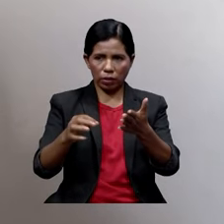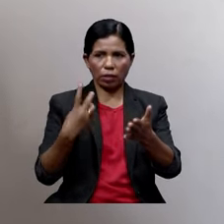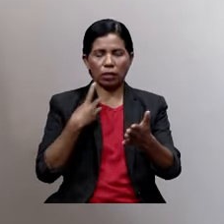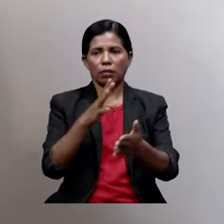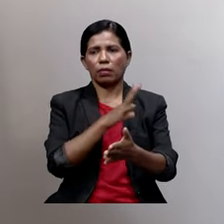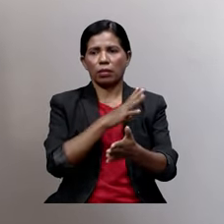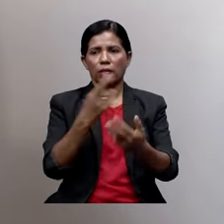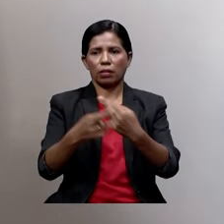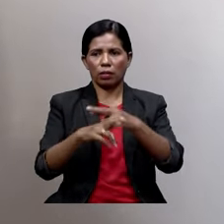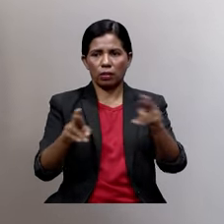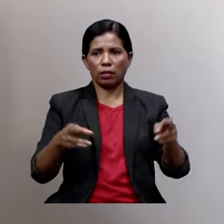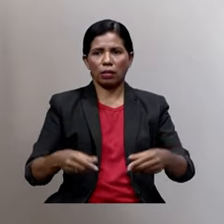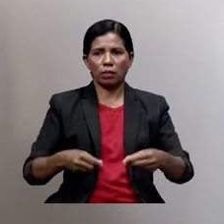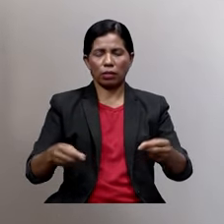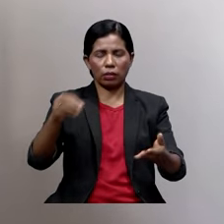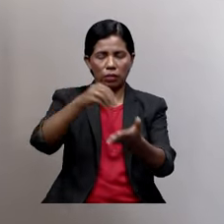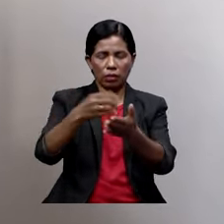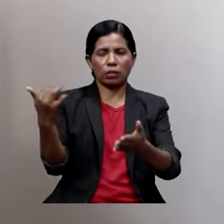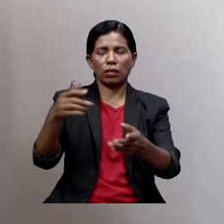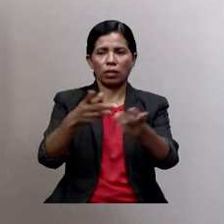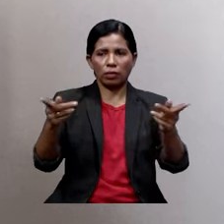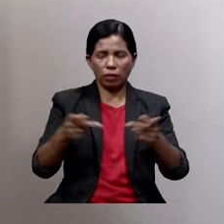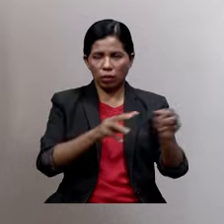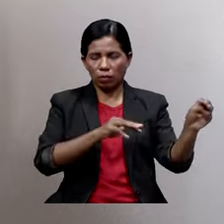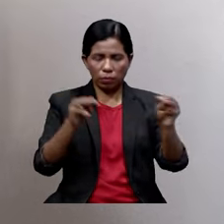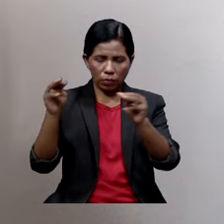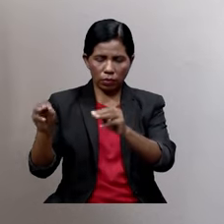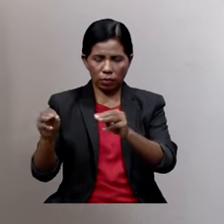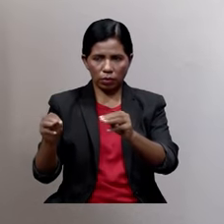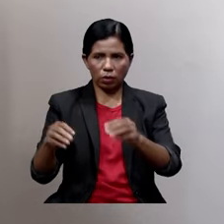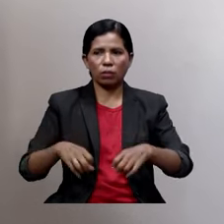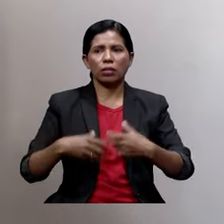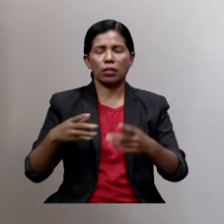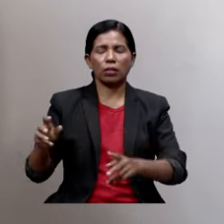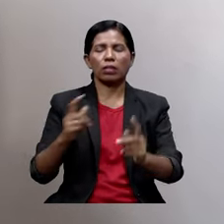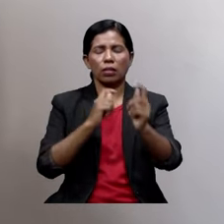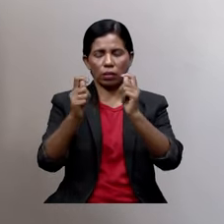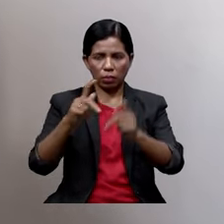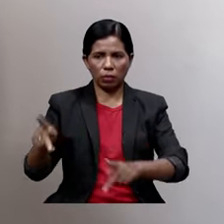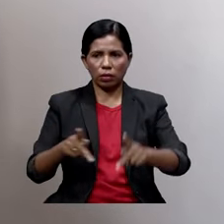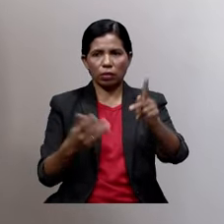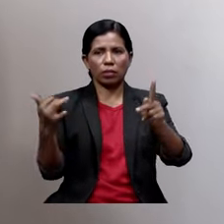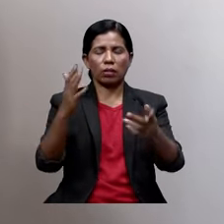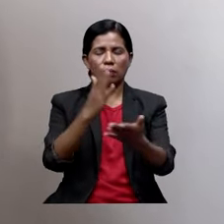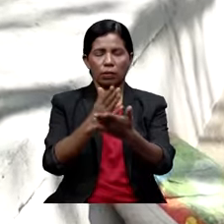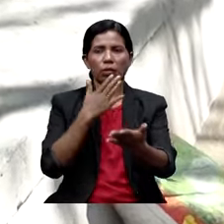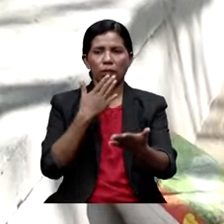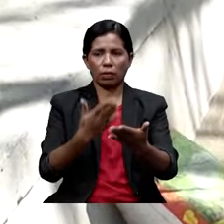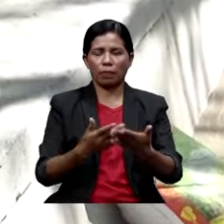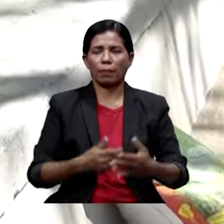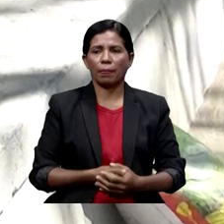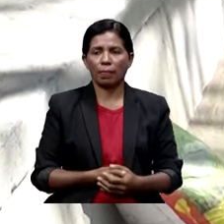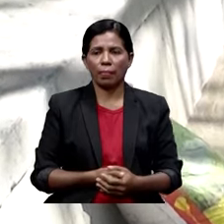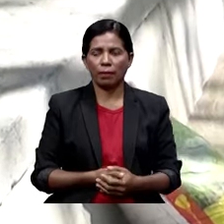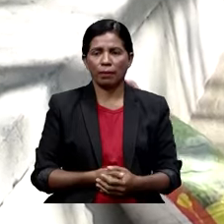hen resultare ne ba kuteng am marka sana fatin uta mudan sa balaran par wain sa transporte publik ne ba ke fatin ne sira para odia. Ia